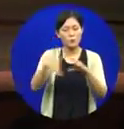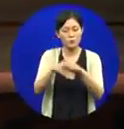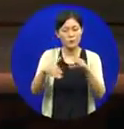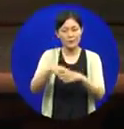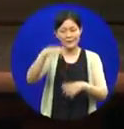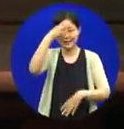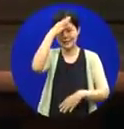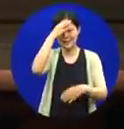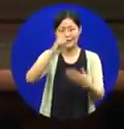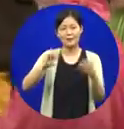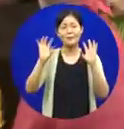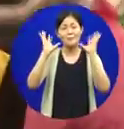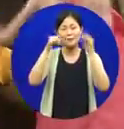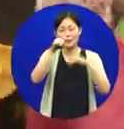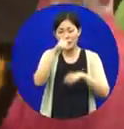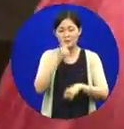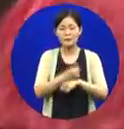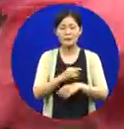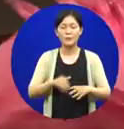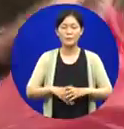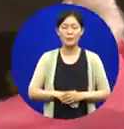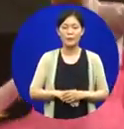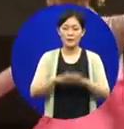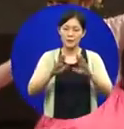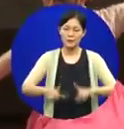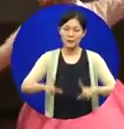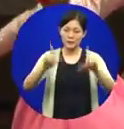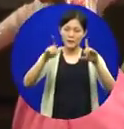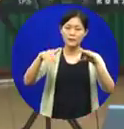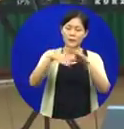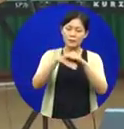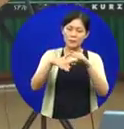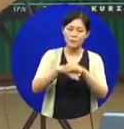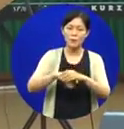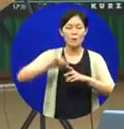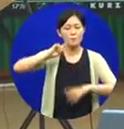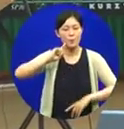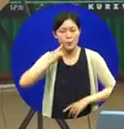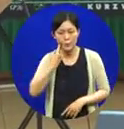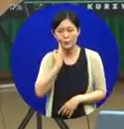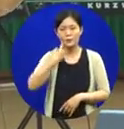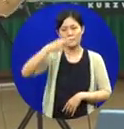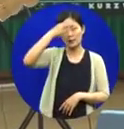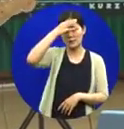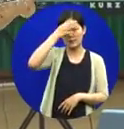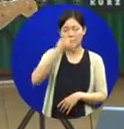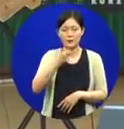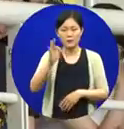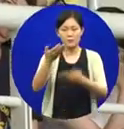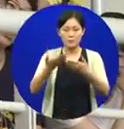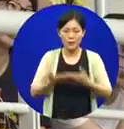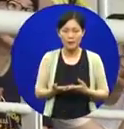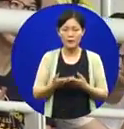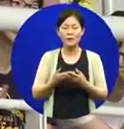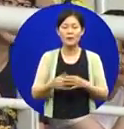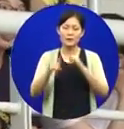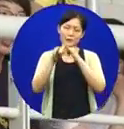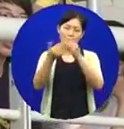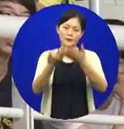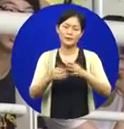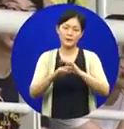감성과 예술적 재능으로 빛난 청소년 종합예술제. 이날 작품성과 표현력, 예술성 등을 인정받아